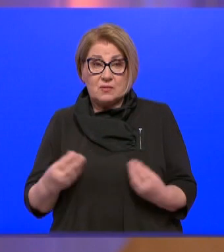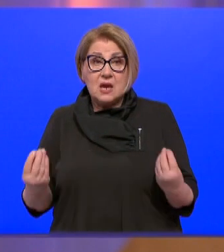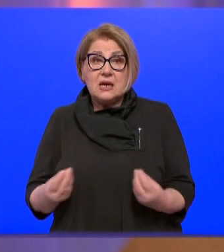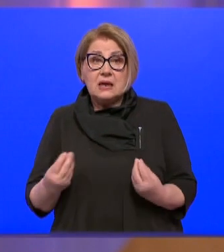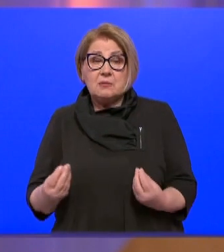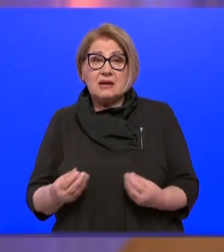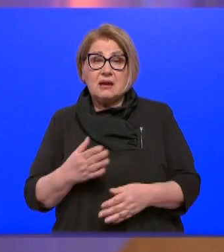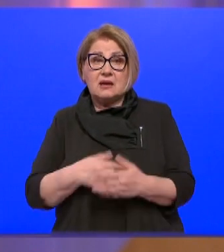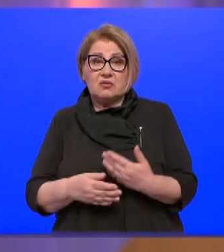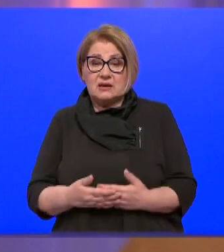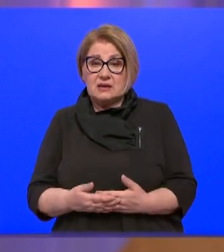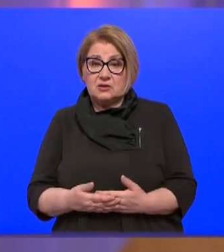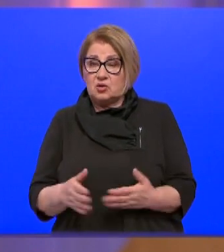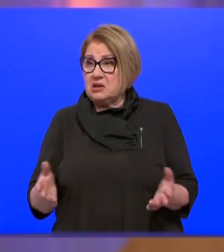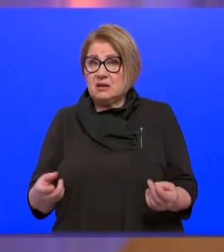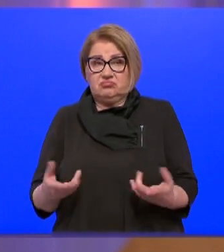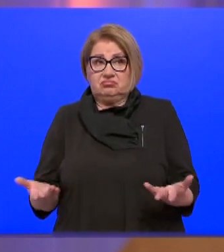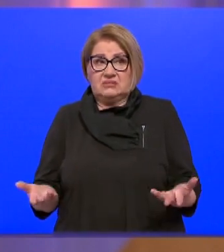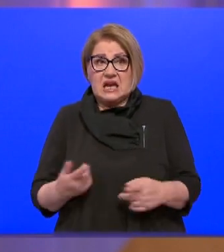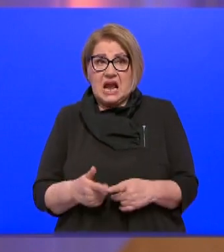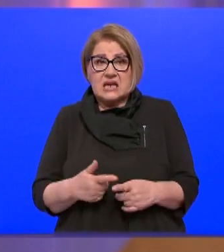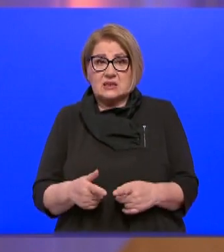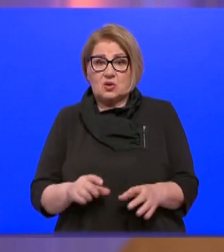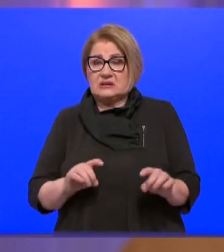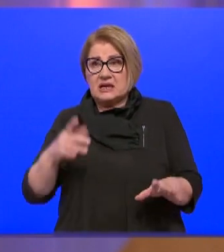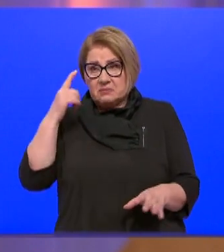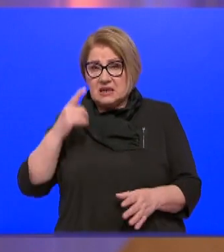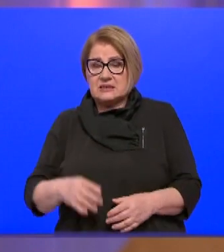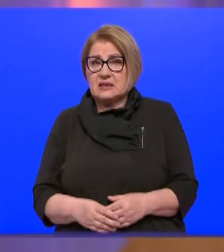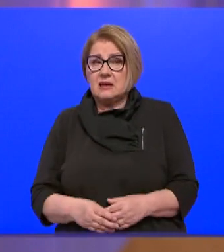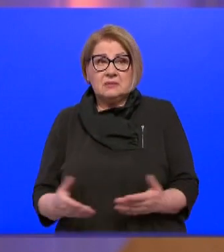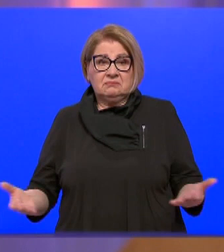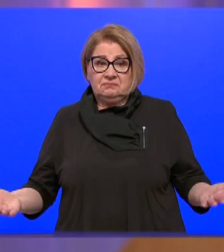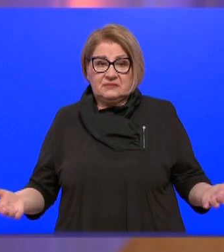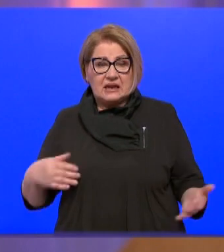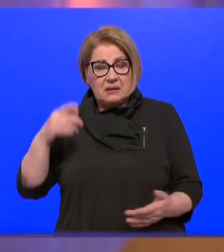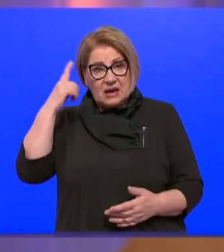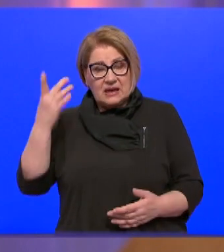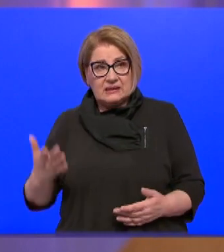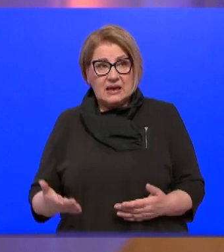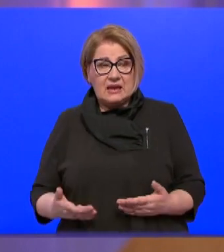nekakav invaliditet, to ne znači da sada više ne misli, nema